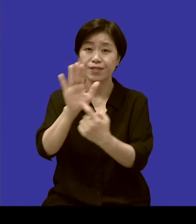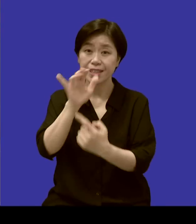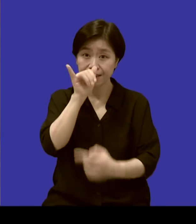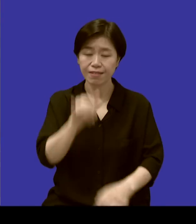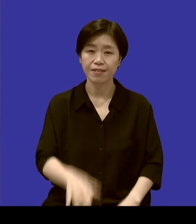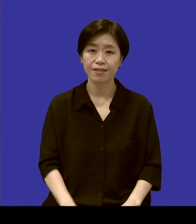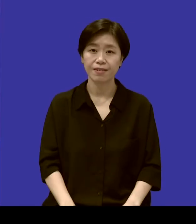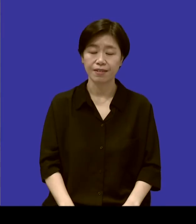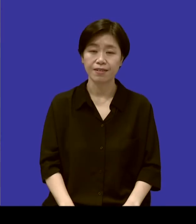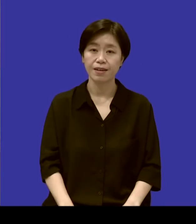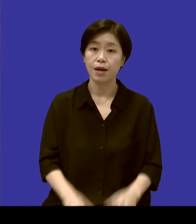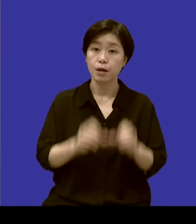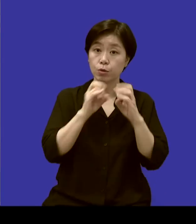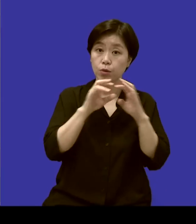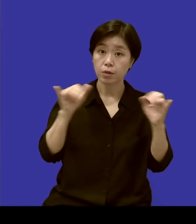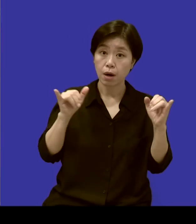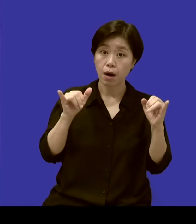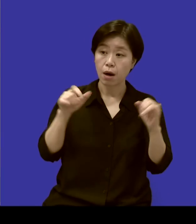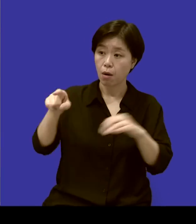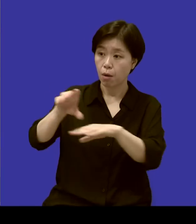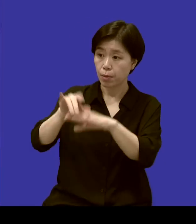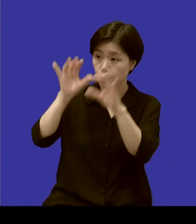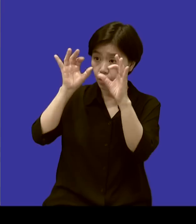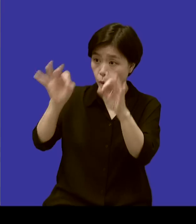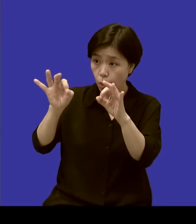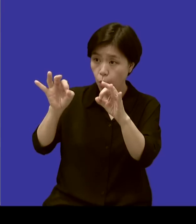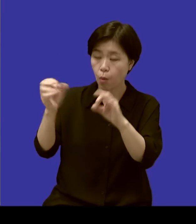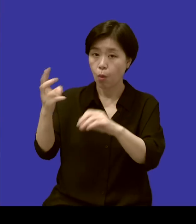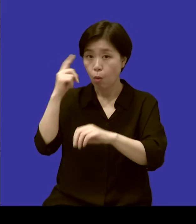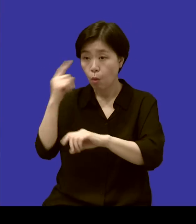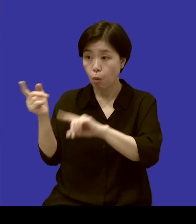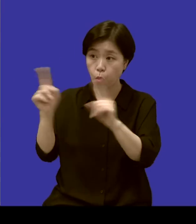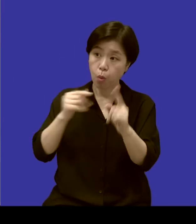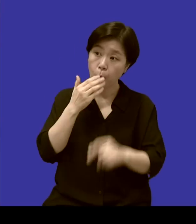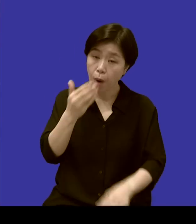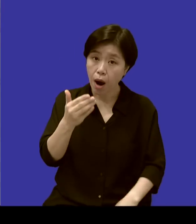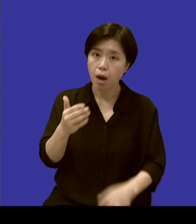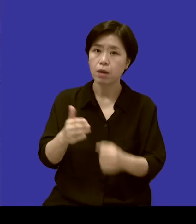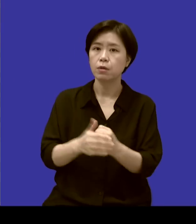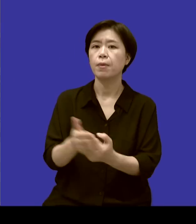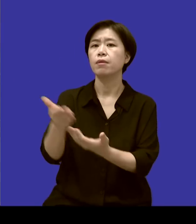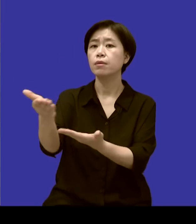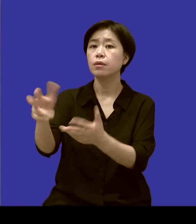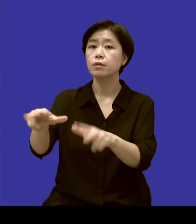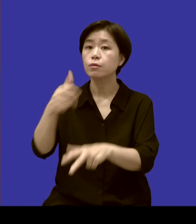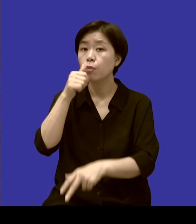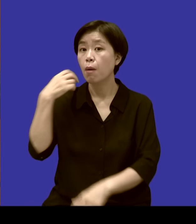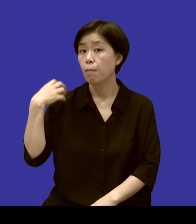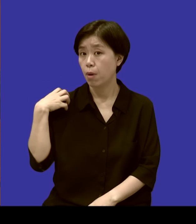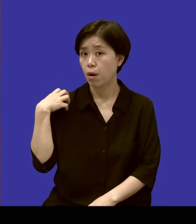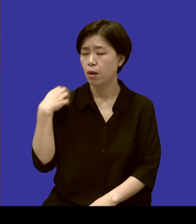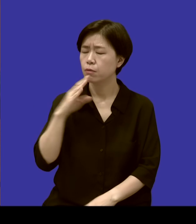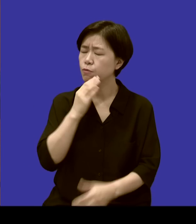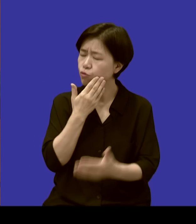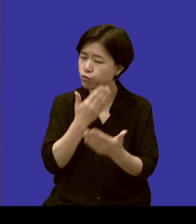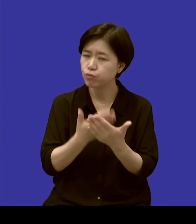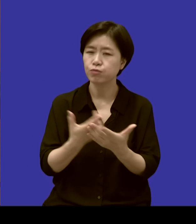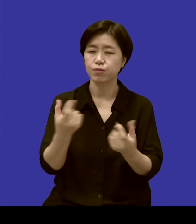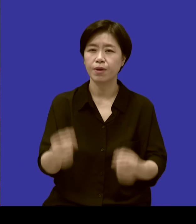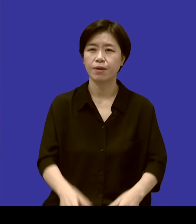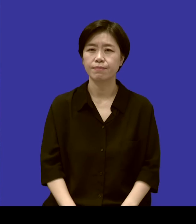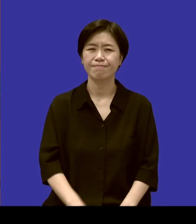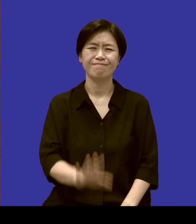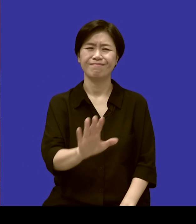많은 선교사님들이 이걸 보고 영적으로 재충전하고 네. 그렇기 때문에 지금의 포지션 입장은 굉장히 귀한 사역이에요. 전 뭐 여기서 뭐 듣기만 하니까 사실